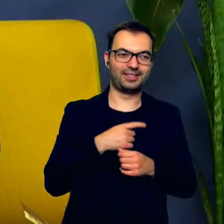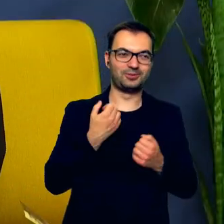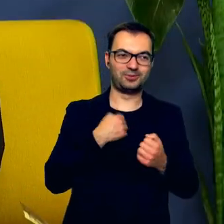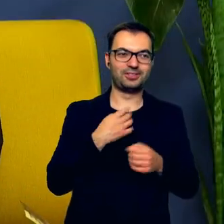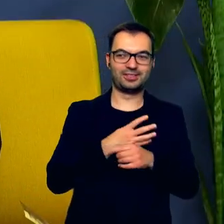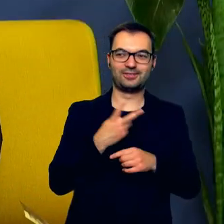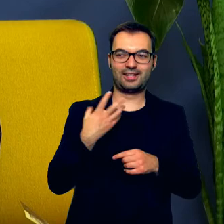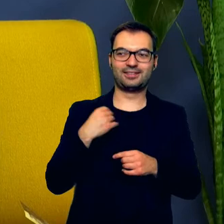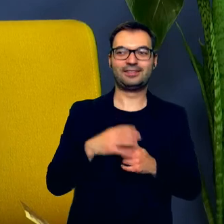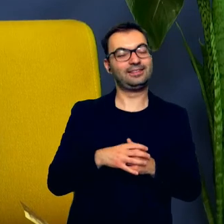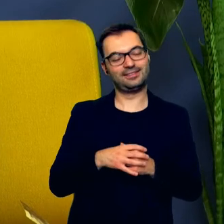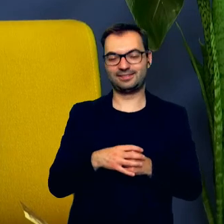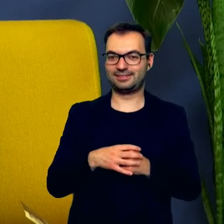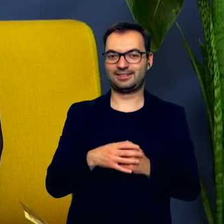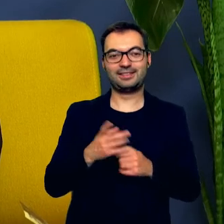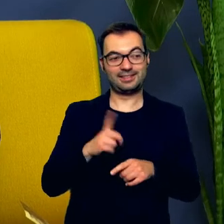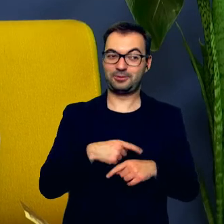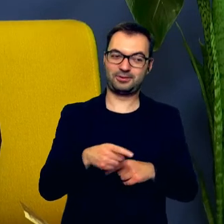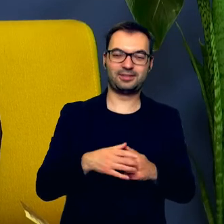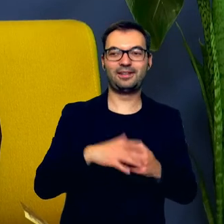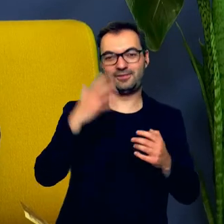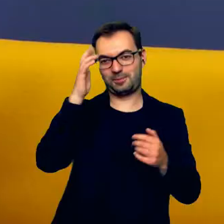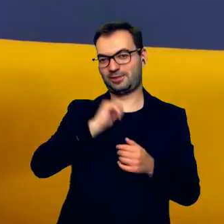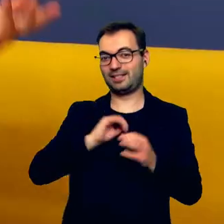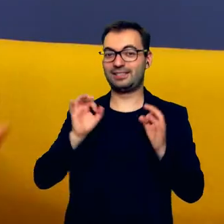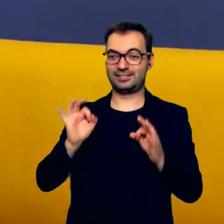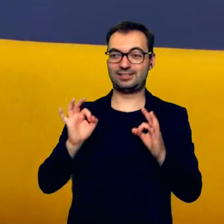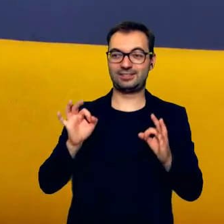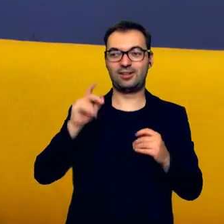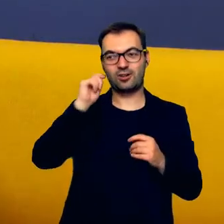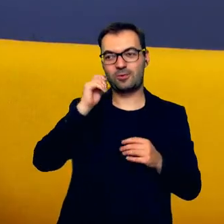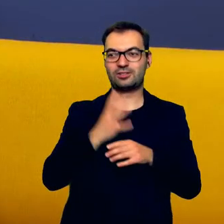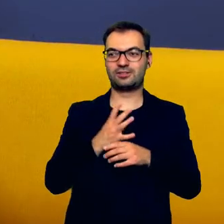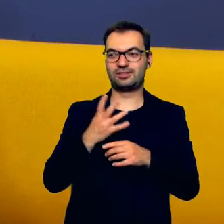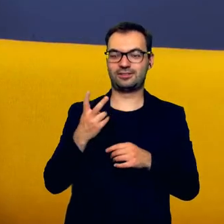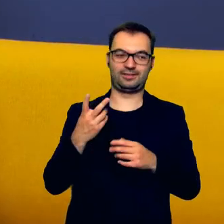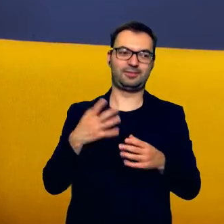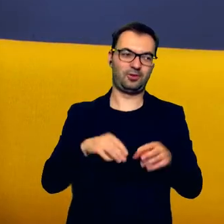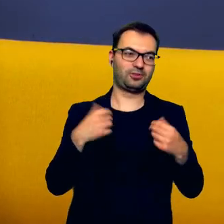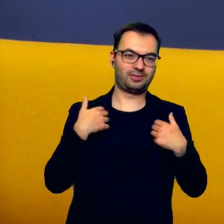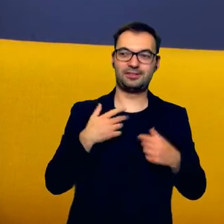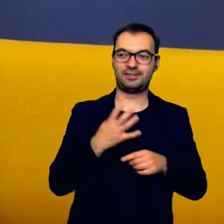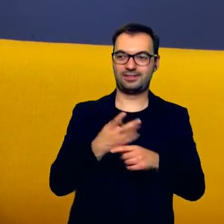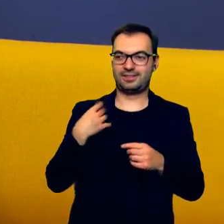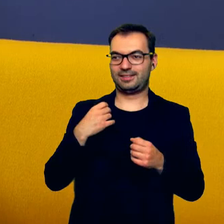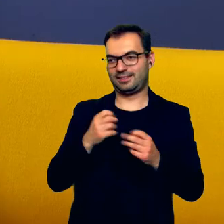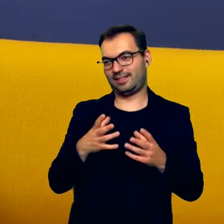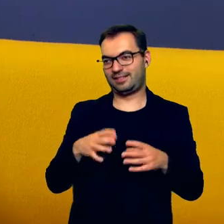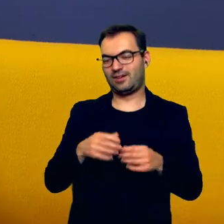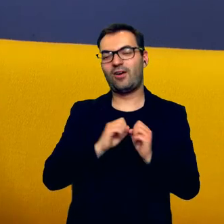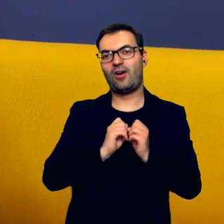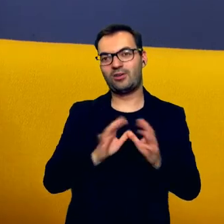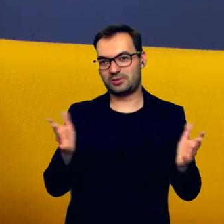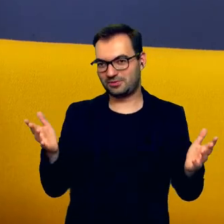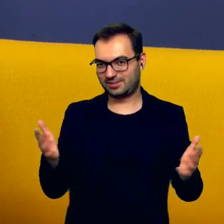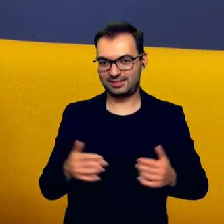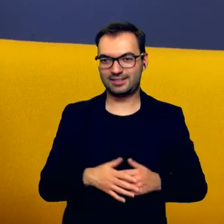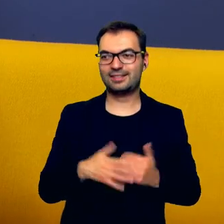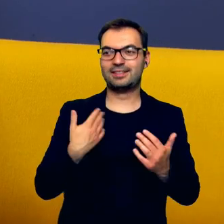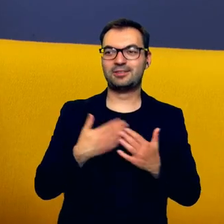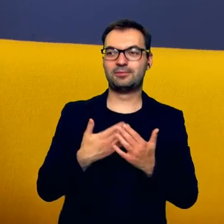prawda, no, 42 lata. Już niedługo. Dzisiaj kobieta 42... Początek życia, 42-letnia, początek to jest, urody. Jasne, że